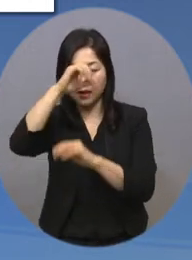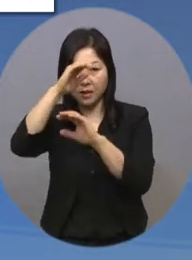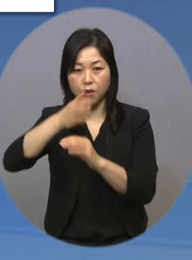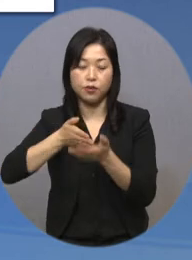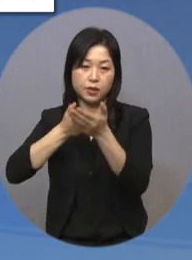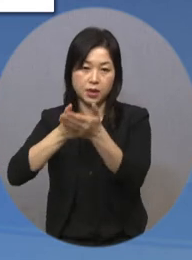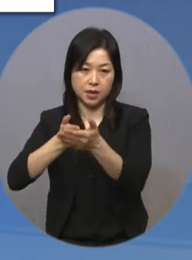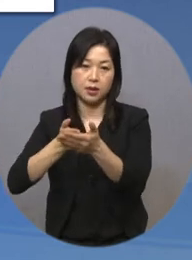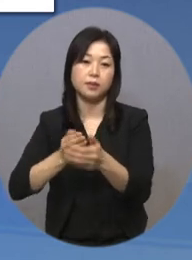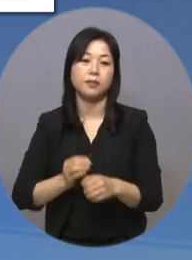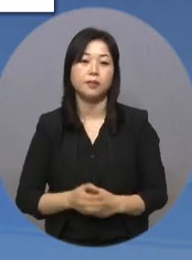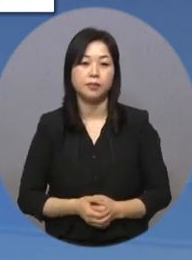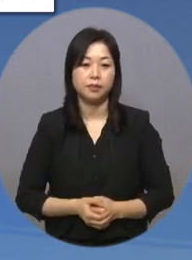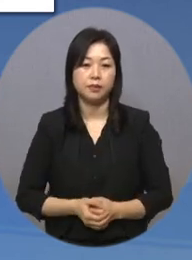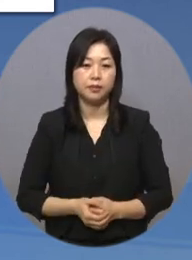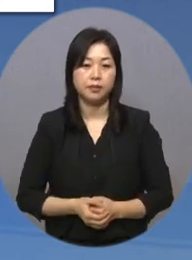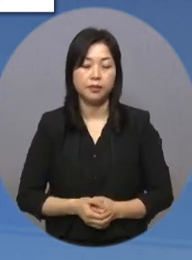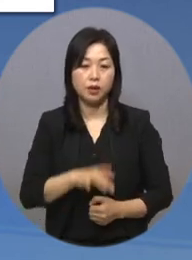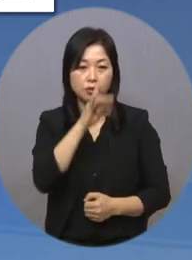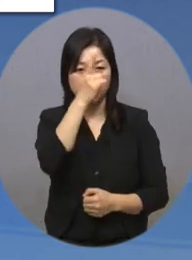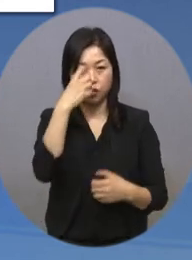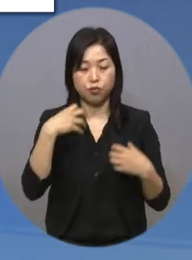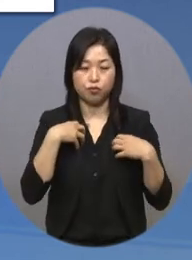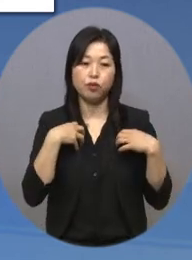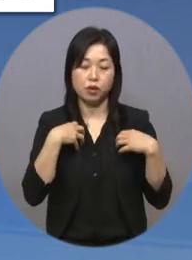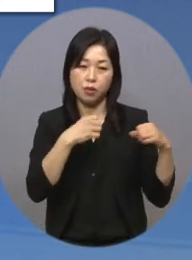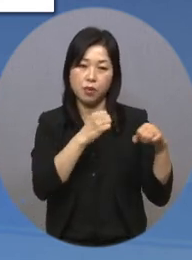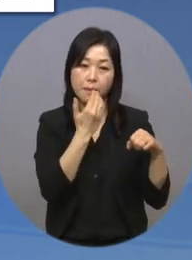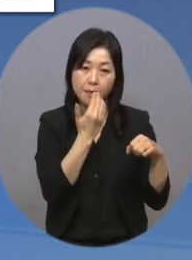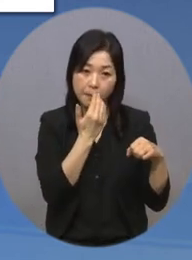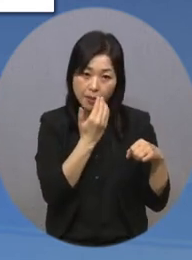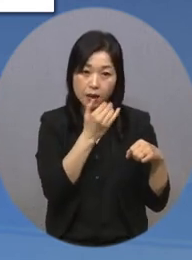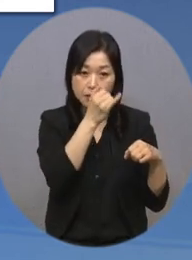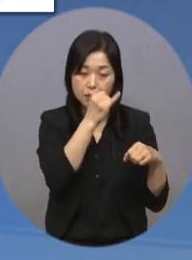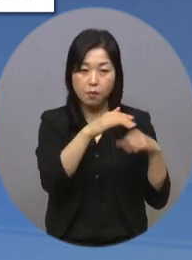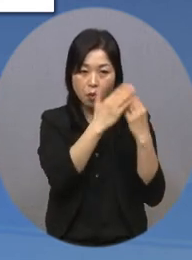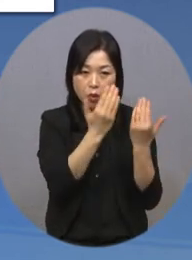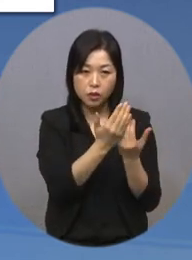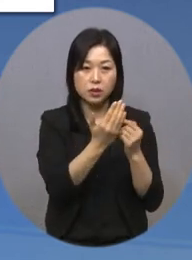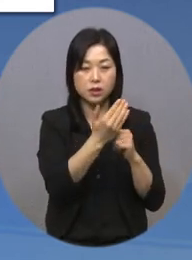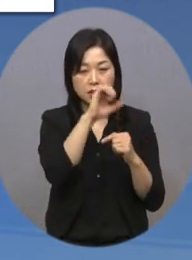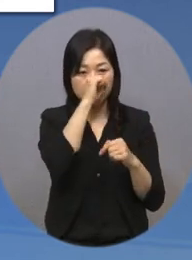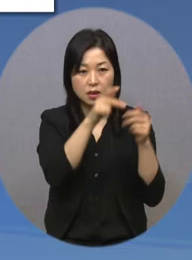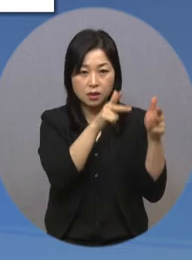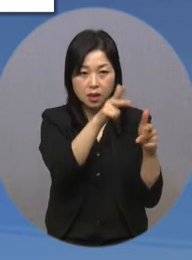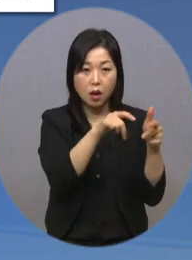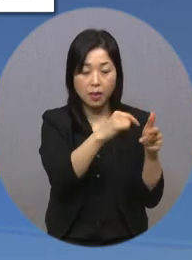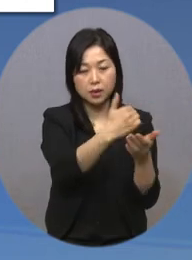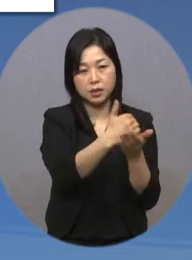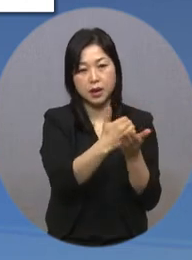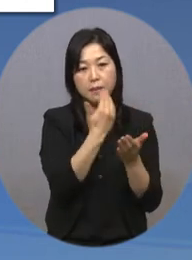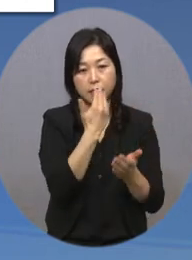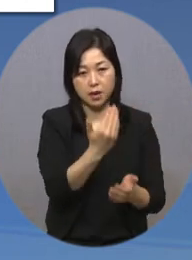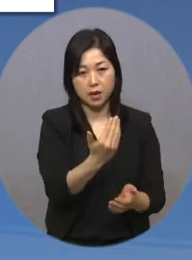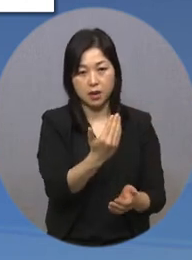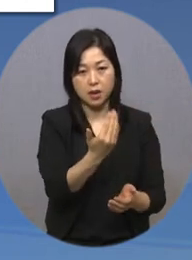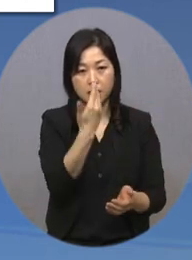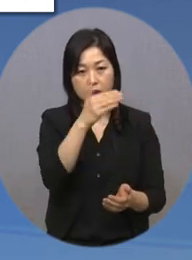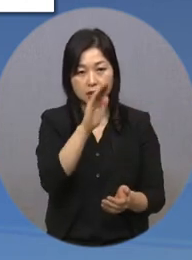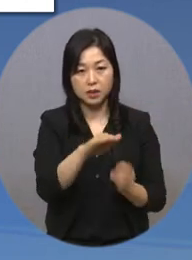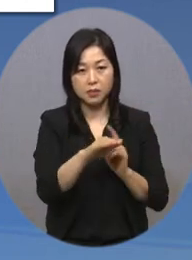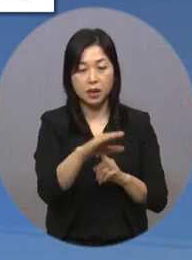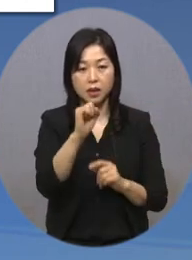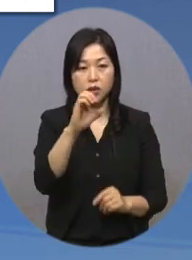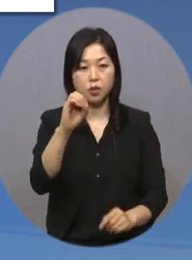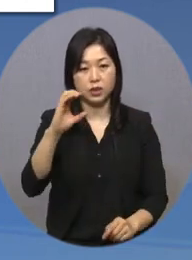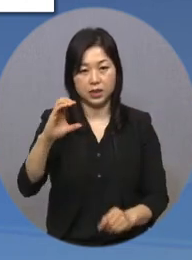됩니다. 다만 중앙정부에서 수행할 수 있는 모든 재정사업에 대해 제한 가능하지만 대규모